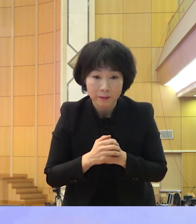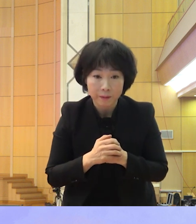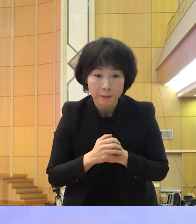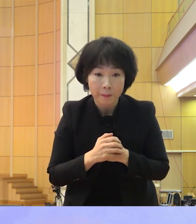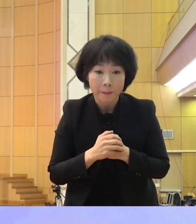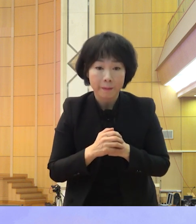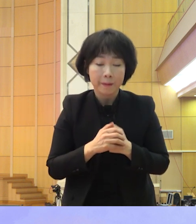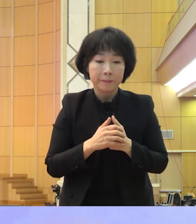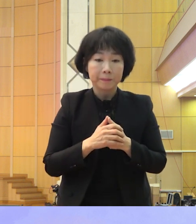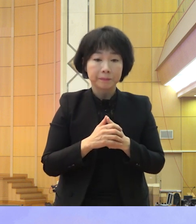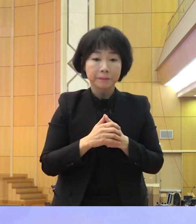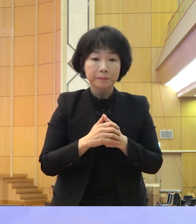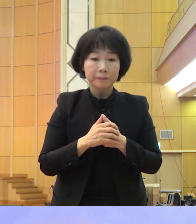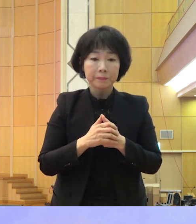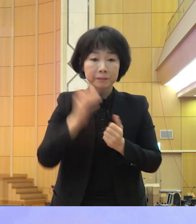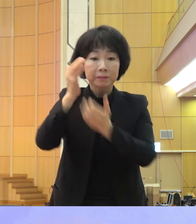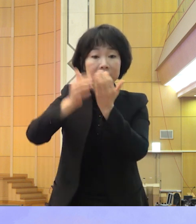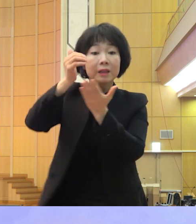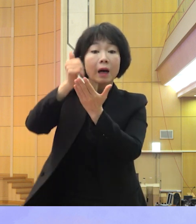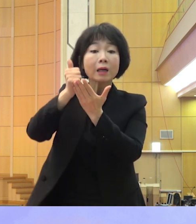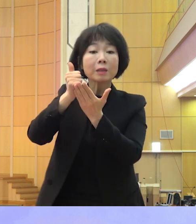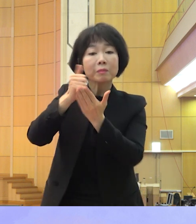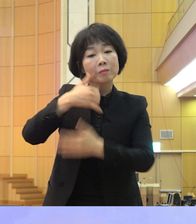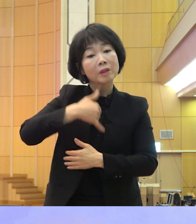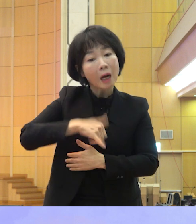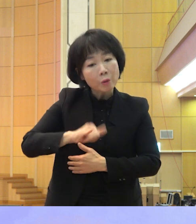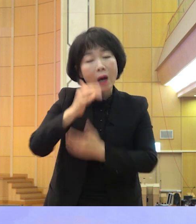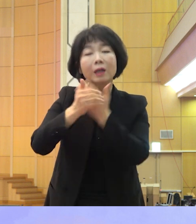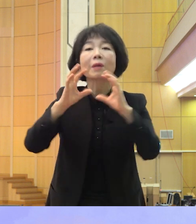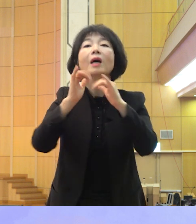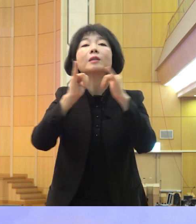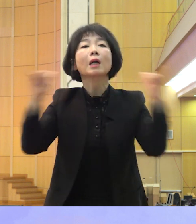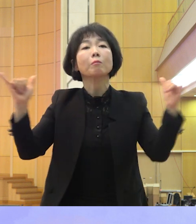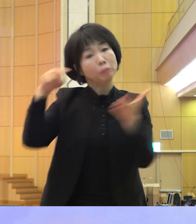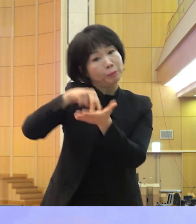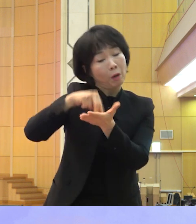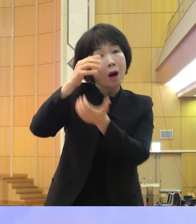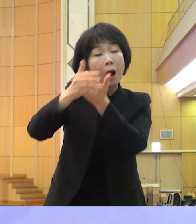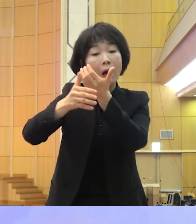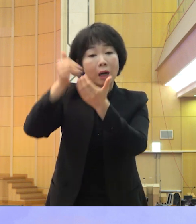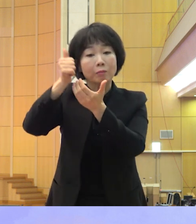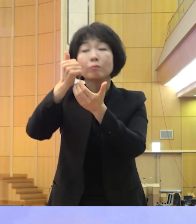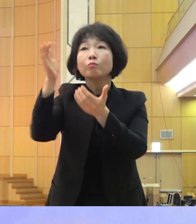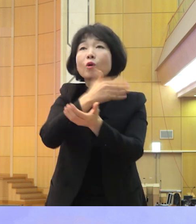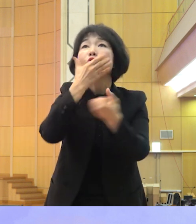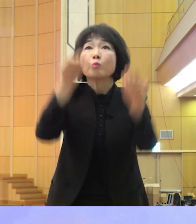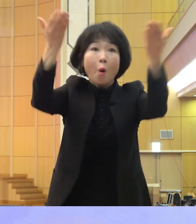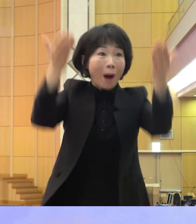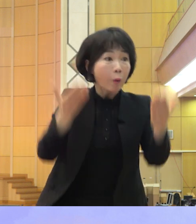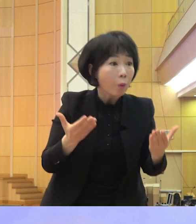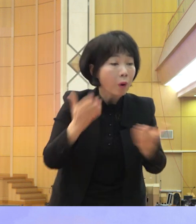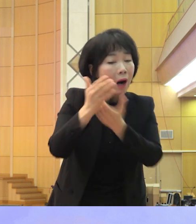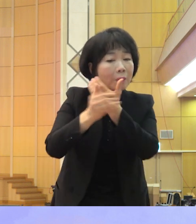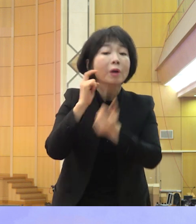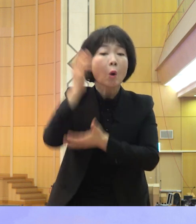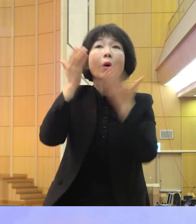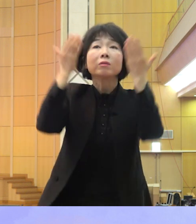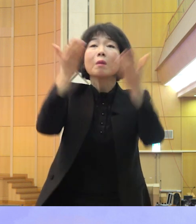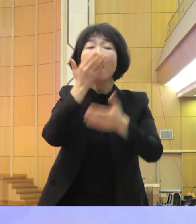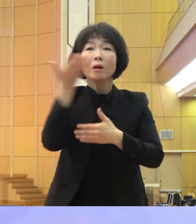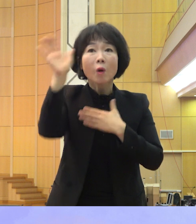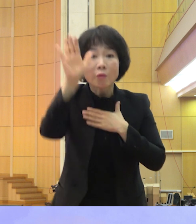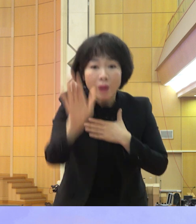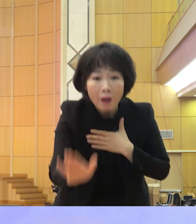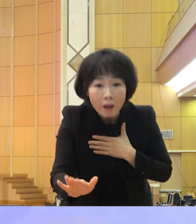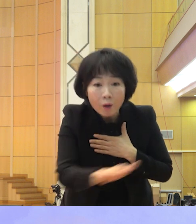증표를 가지고 있어서 하나님의 자녀로서, 하나님 백성으로서 하나님으로부터 축복받아서 주님께 영광 돌릴 수